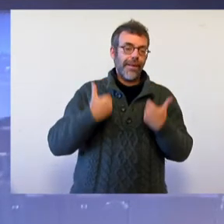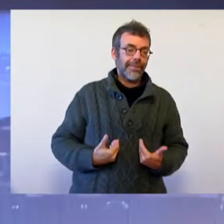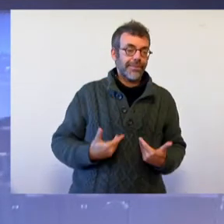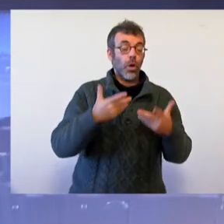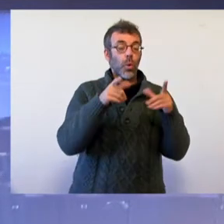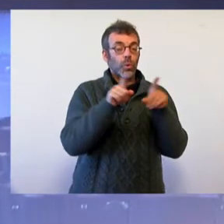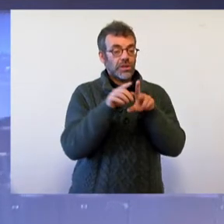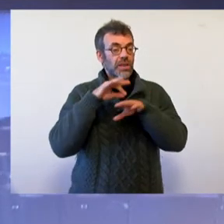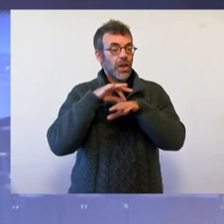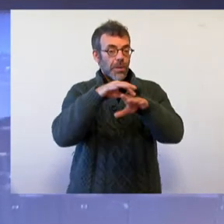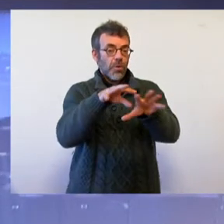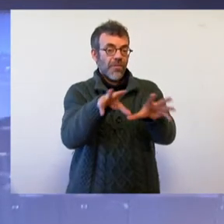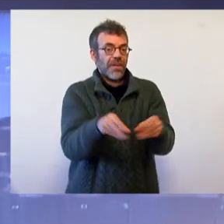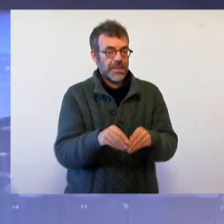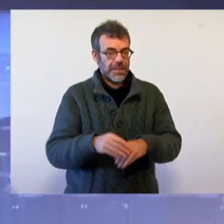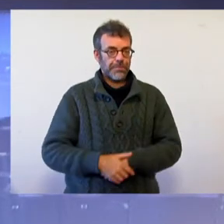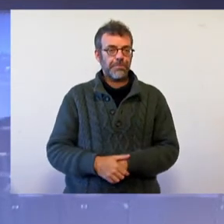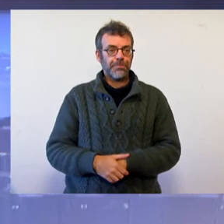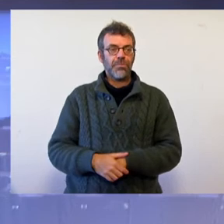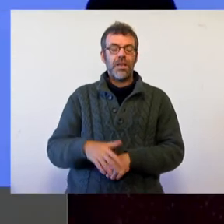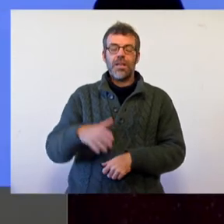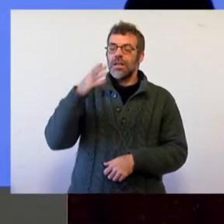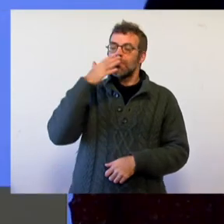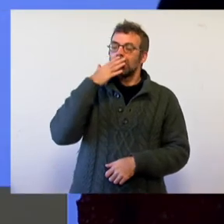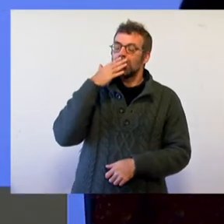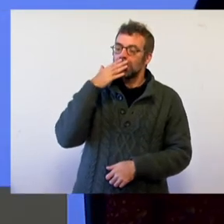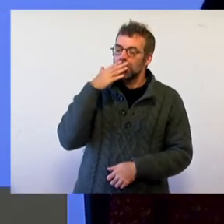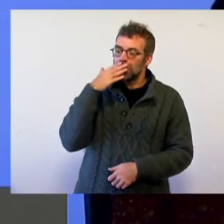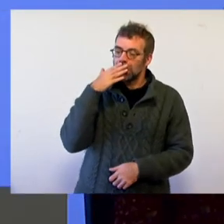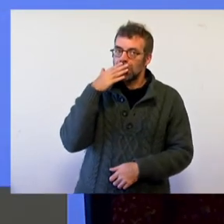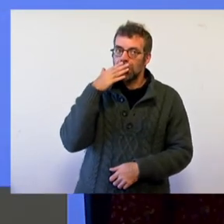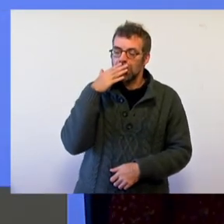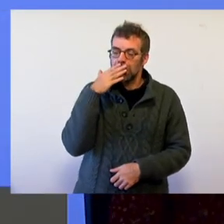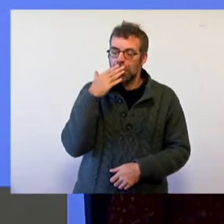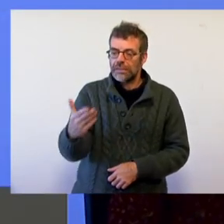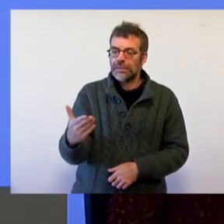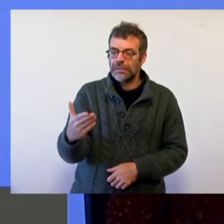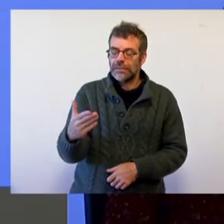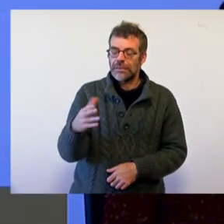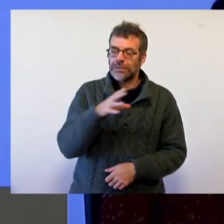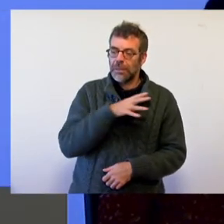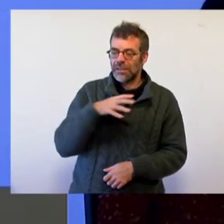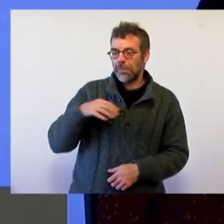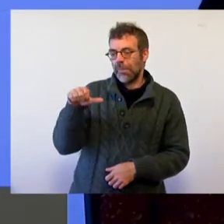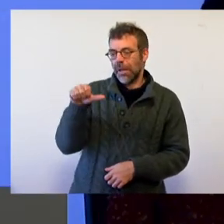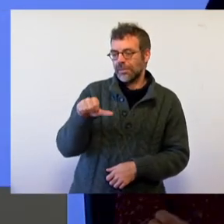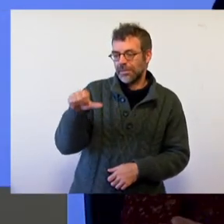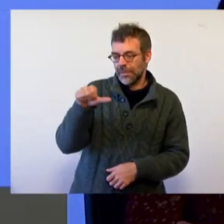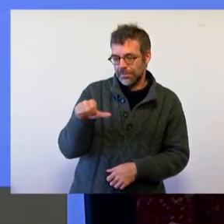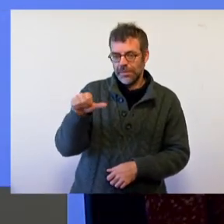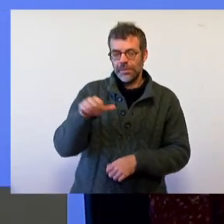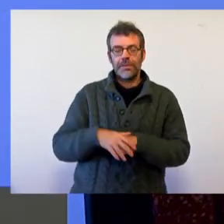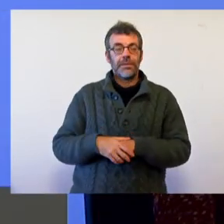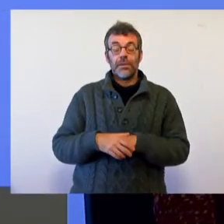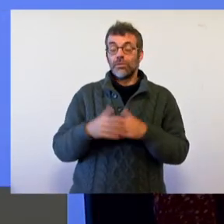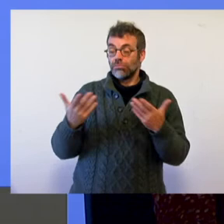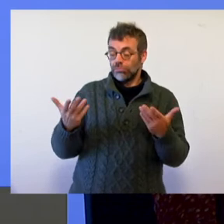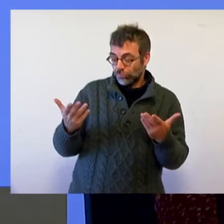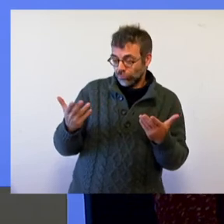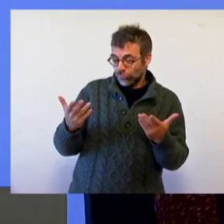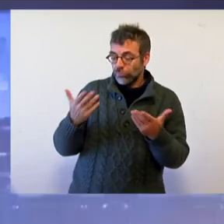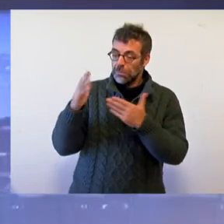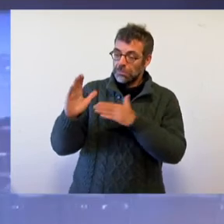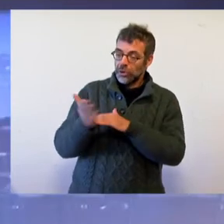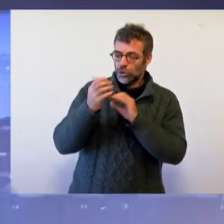Madame Agbarali, pour la présentation des trois affaires petite enfance dont l'ensemble des collègues ont pu prendre connaissance, est-ce qu'il y a des demandes de prise